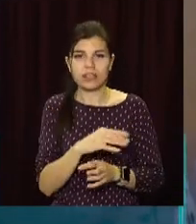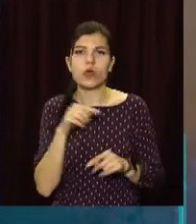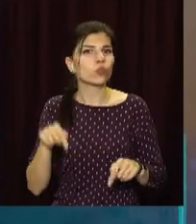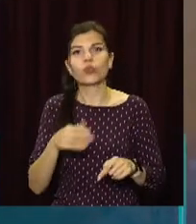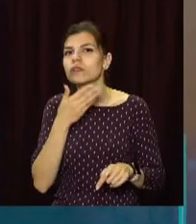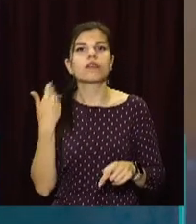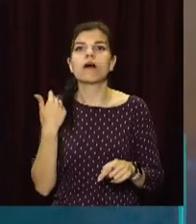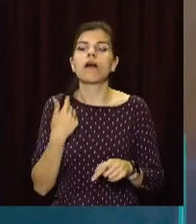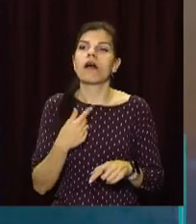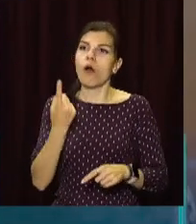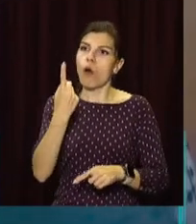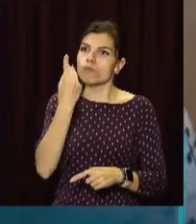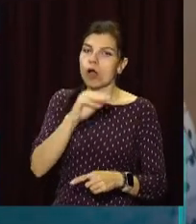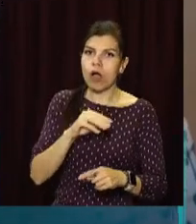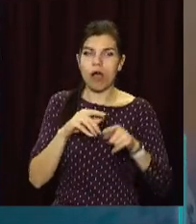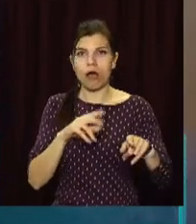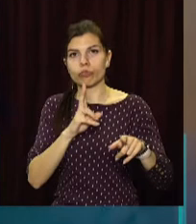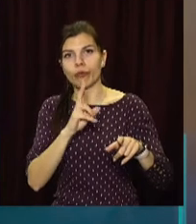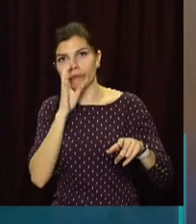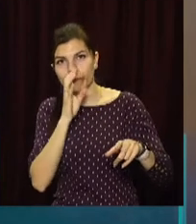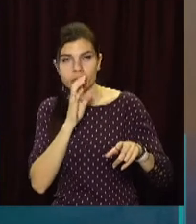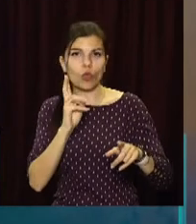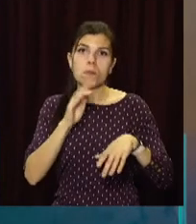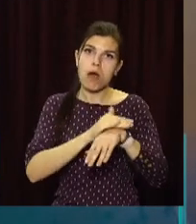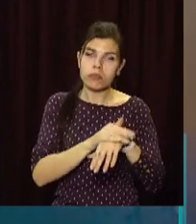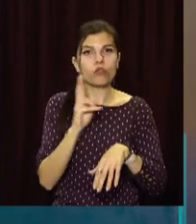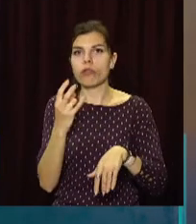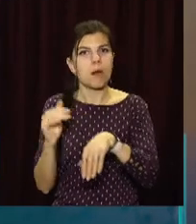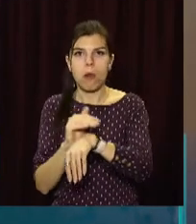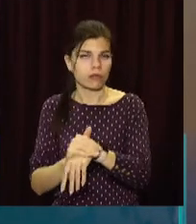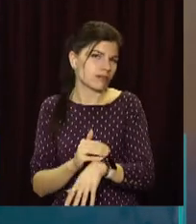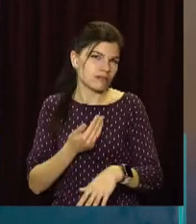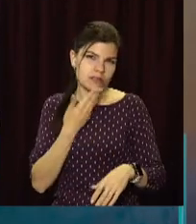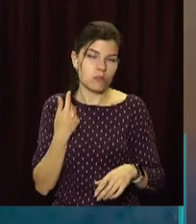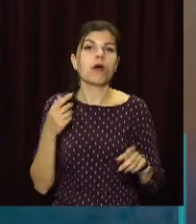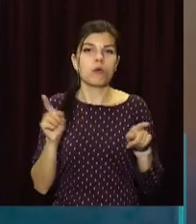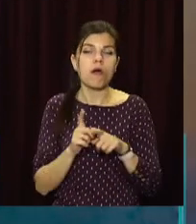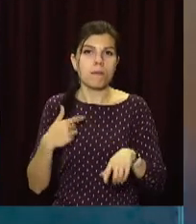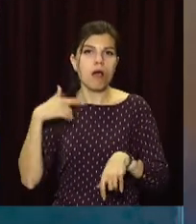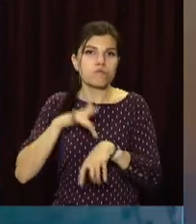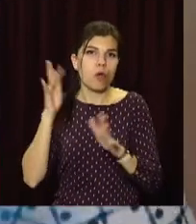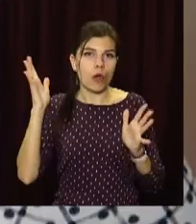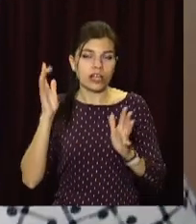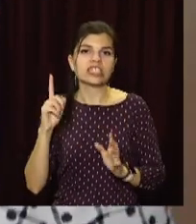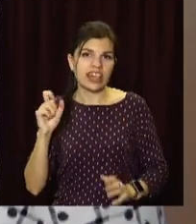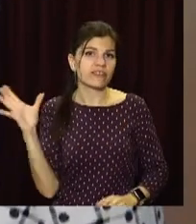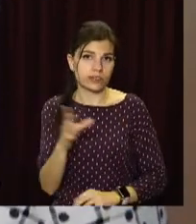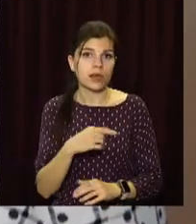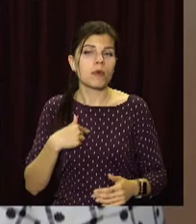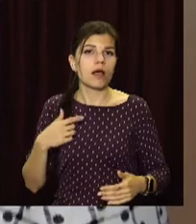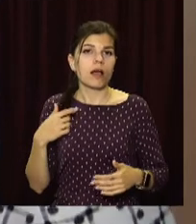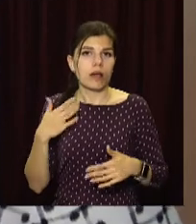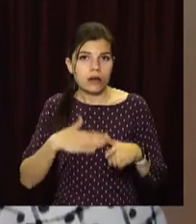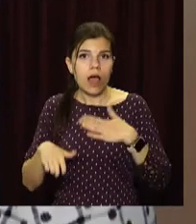Виділення, хто-то лучше, хто-то забив, хто-то молодець, а хто-то не молодець. мы болеем за всех и рады,